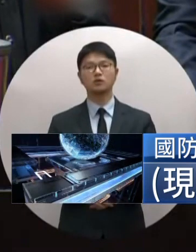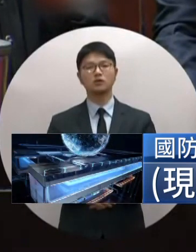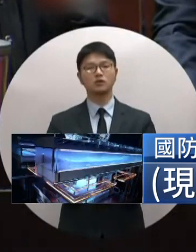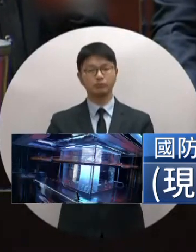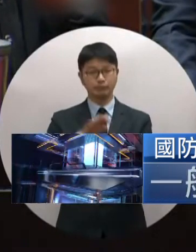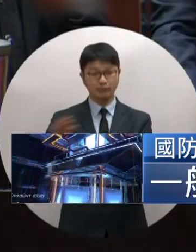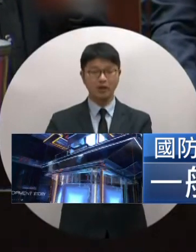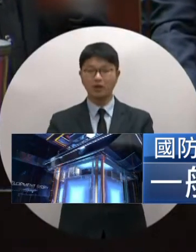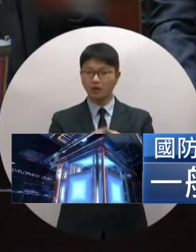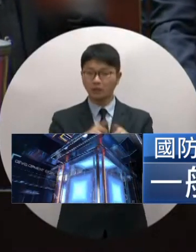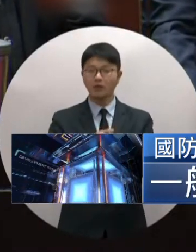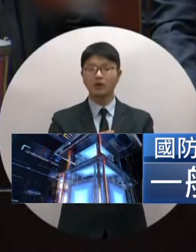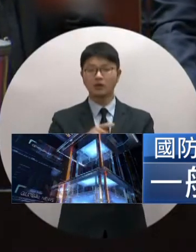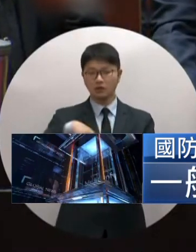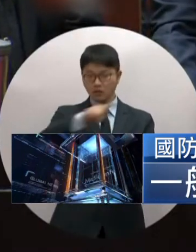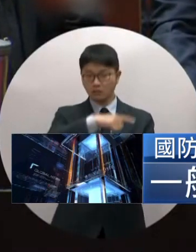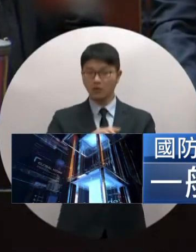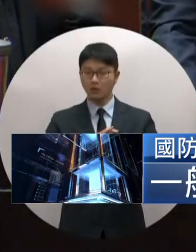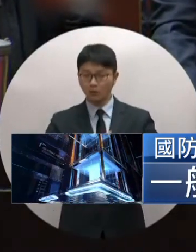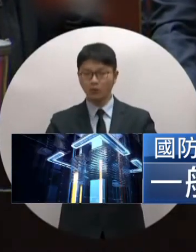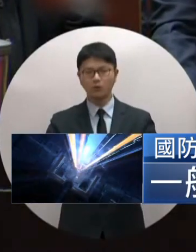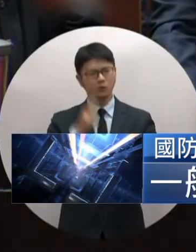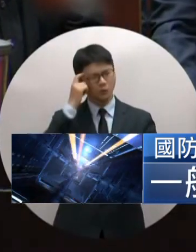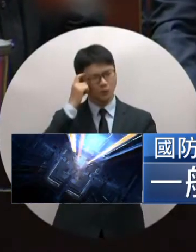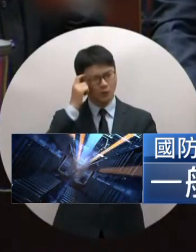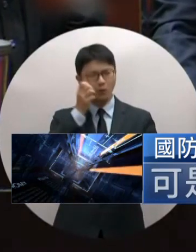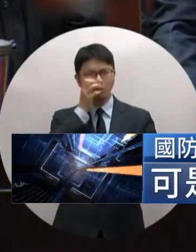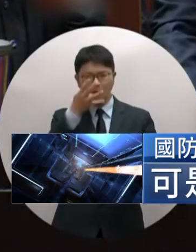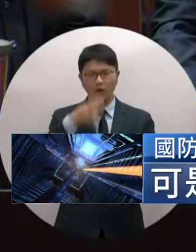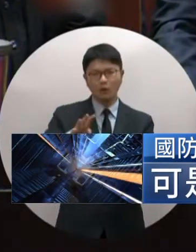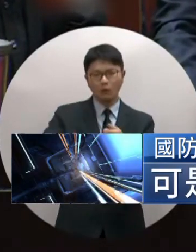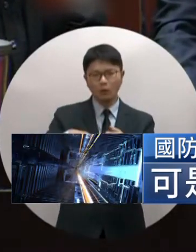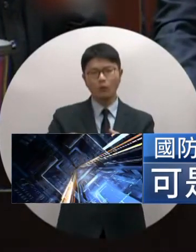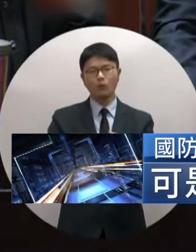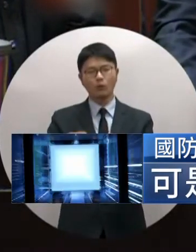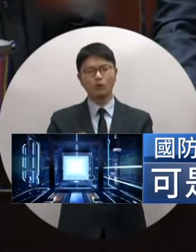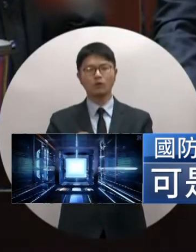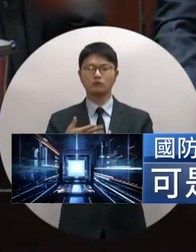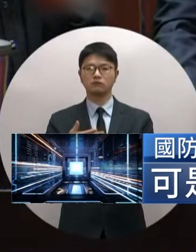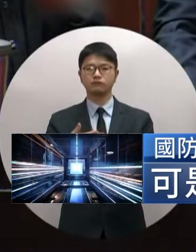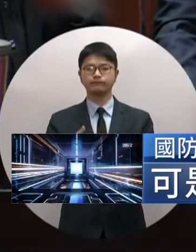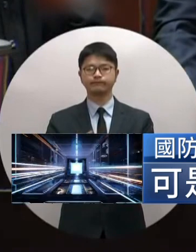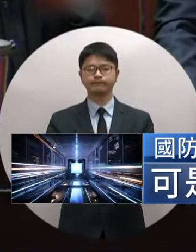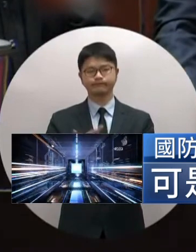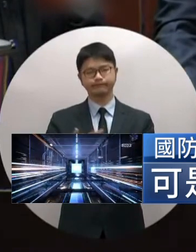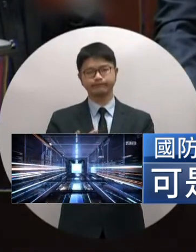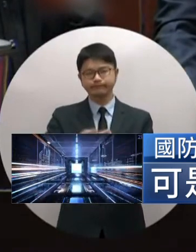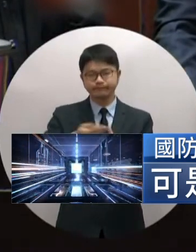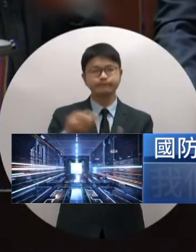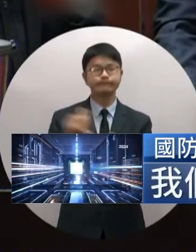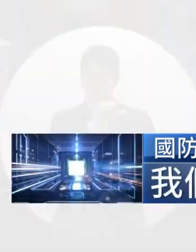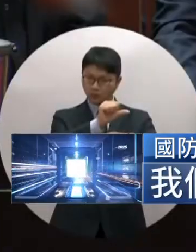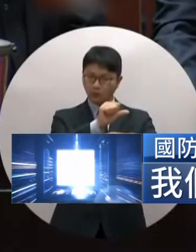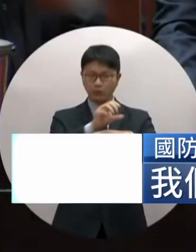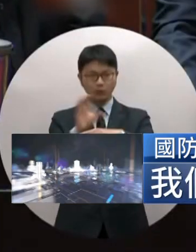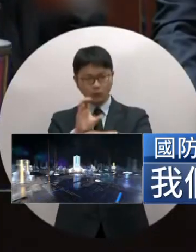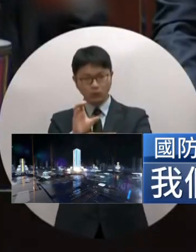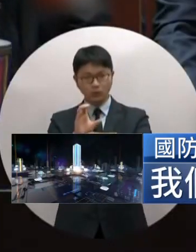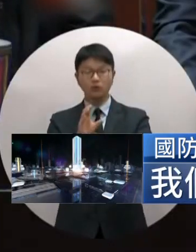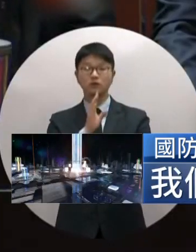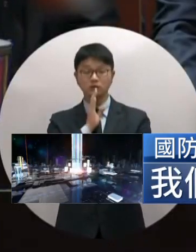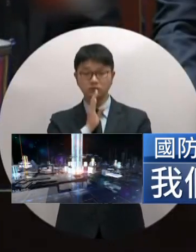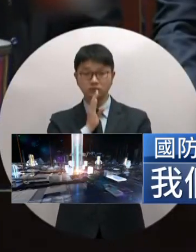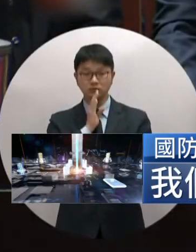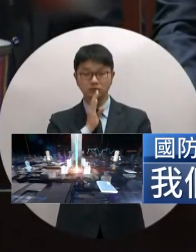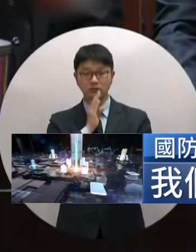众关切的。往往讲啊，这疫情那么短就没有战力，可是往往就疏忽掉，我们大概有21万是从募